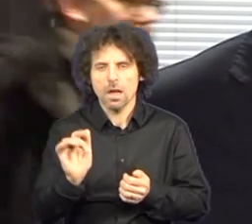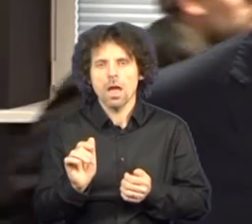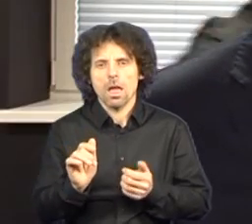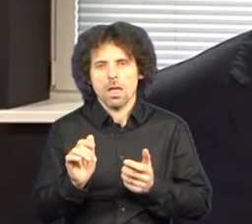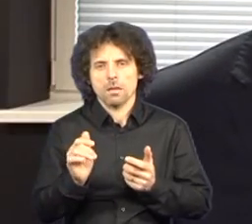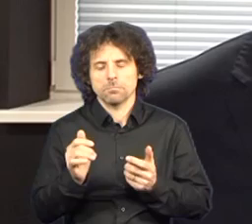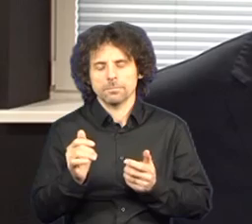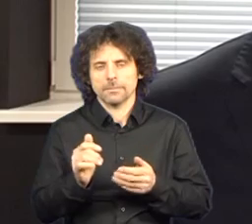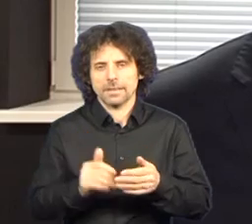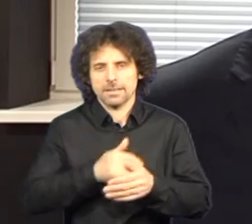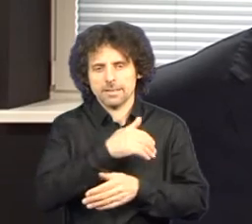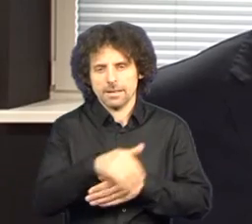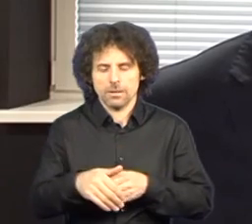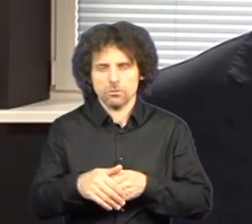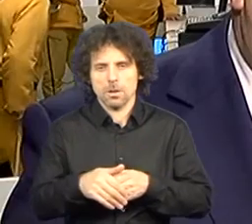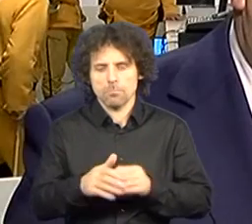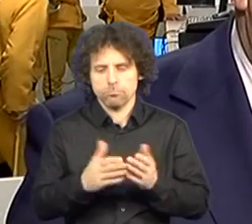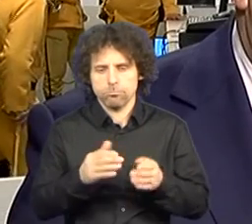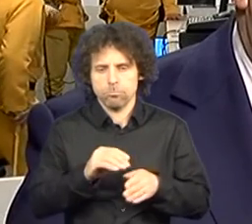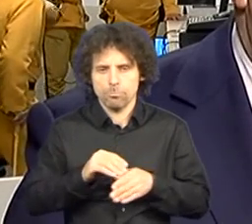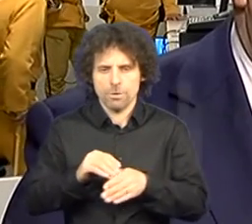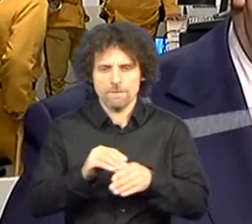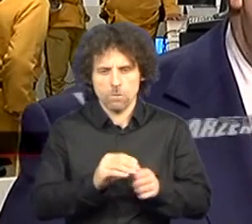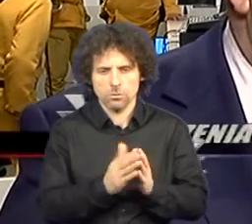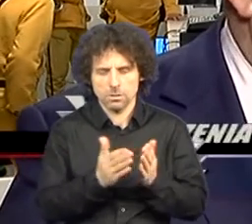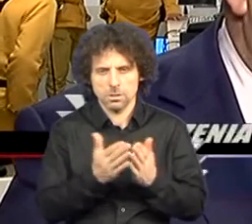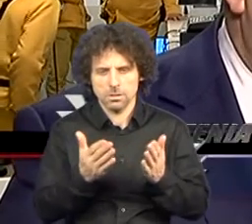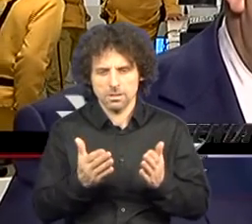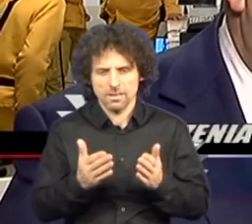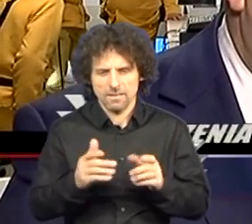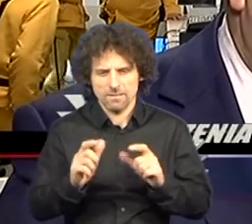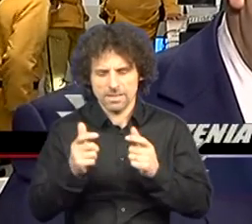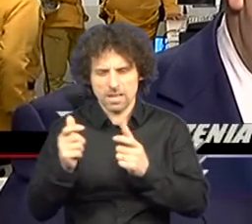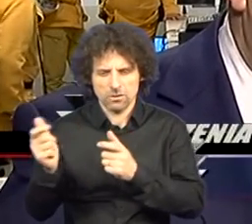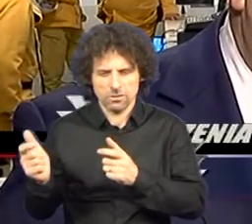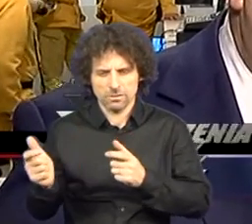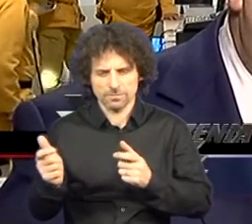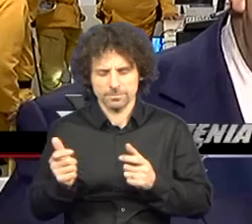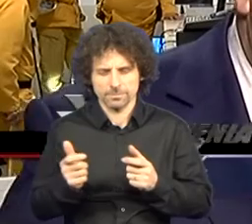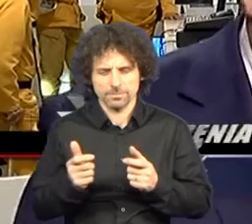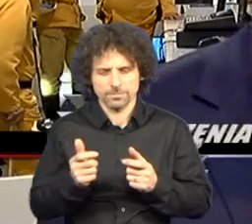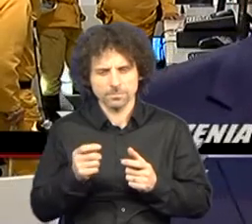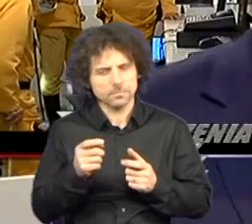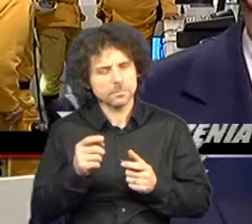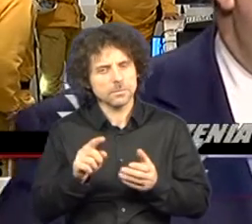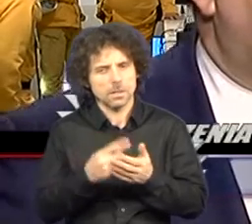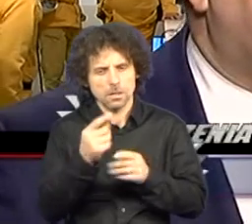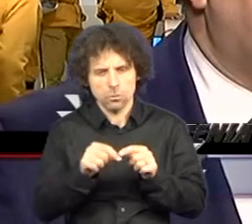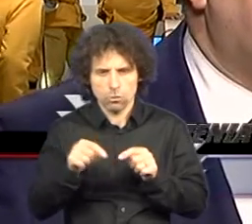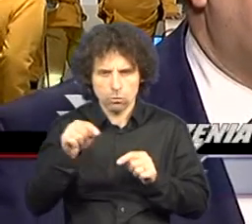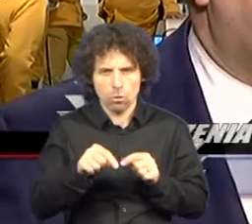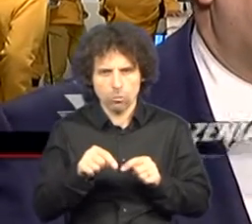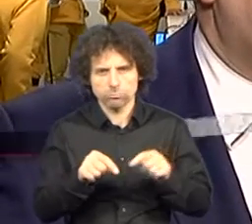do zagranicznych przewodników. To jest takie wydarzenie, które jest jednym z kroków